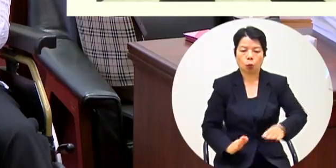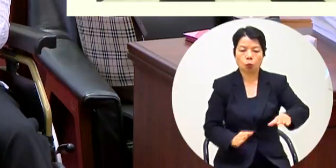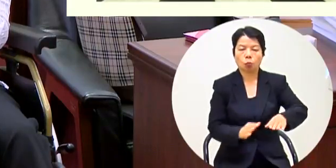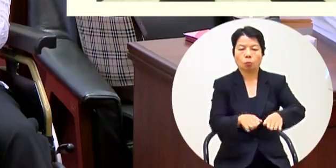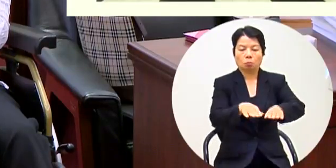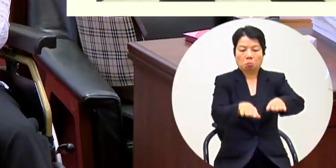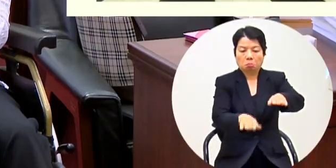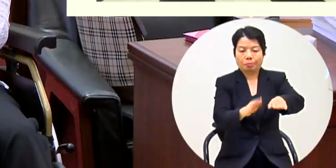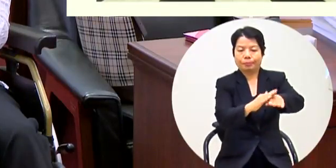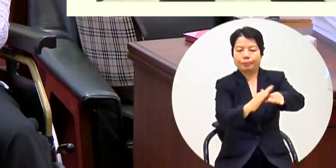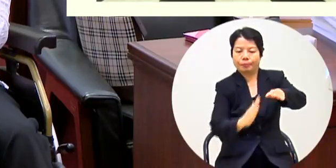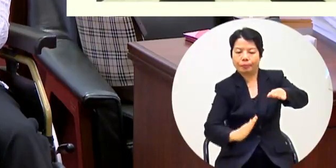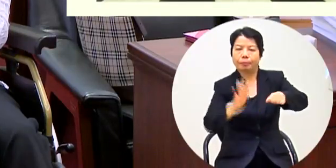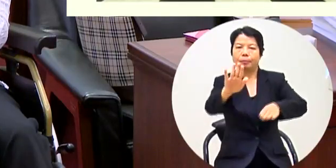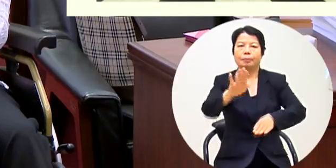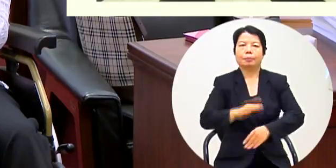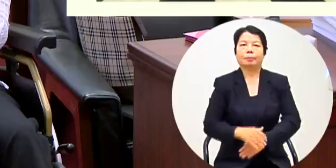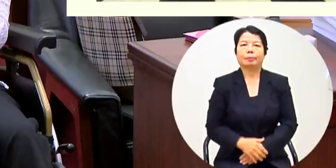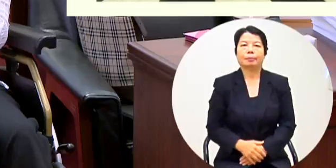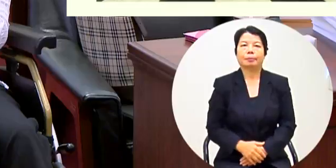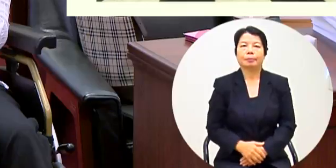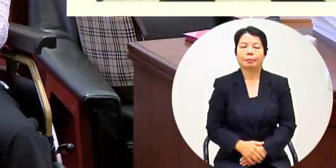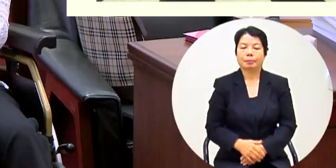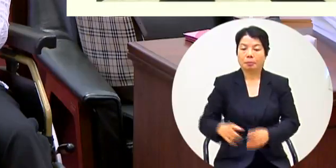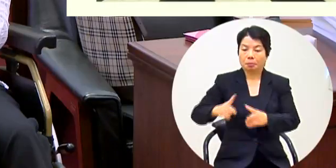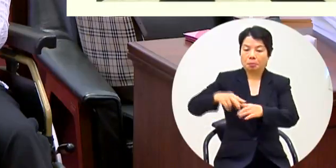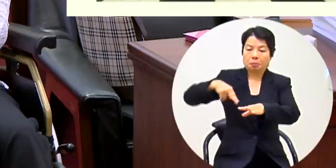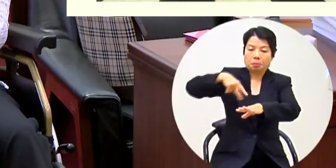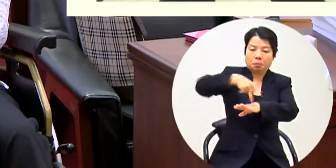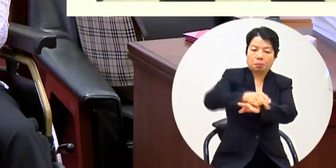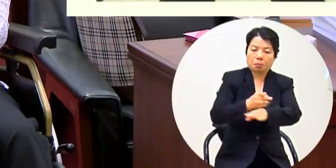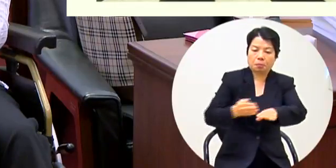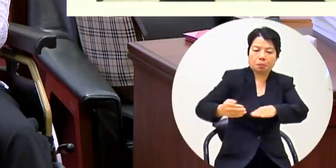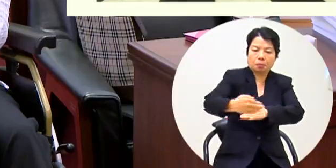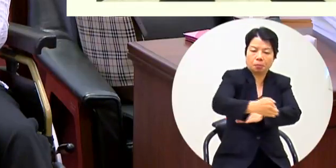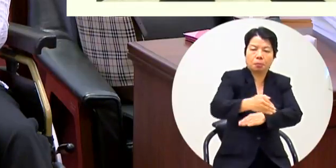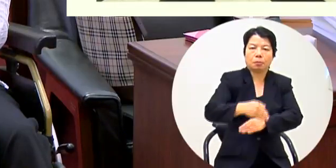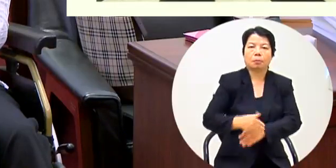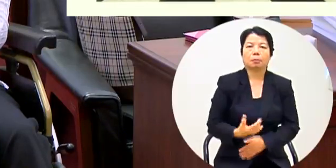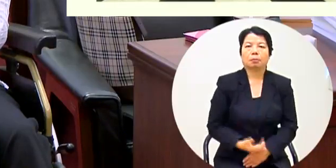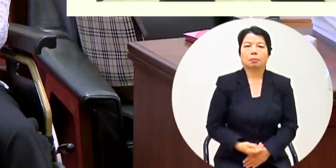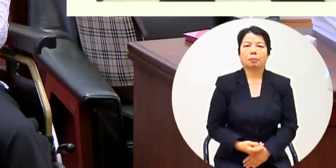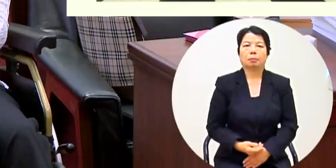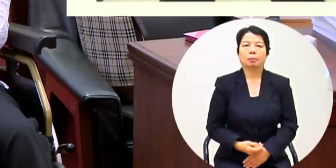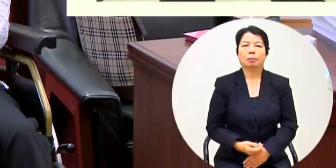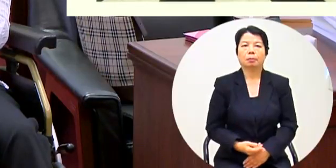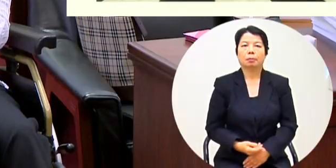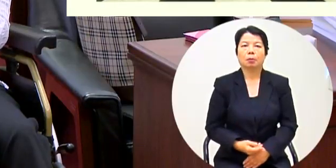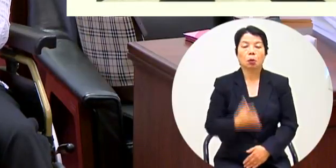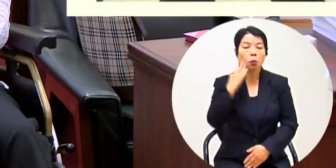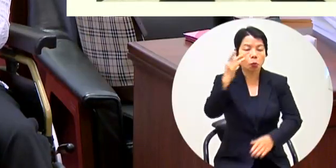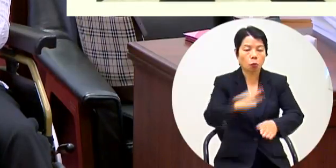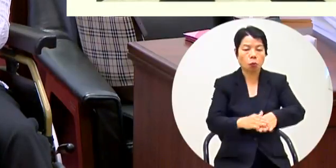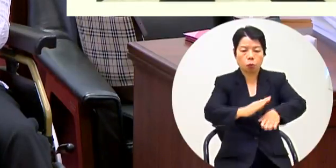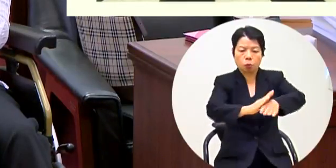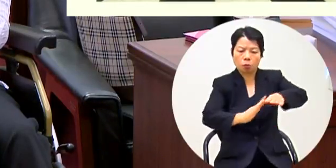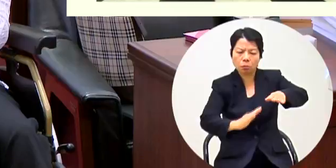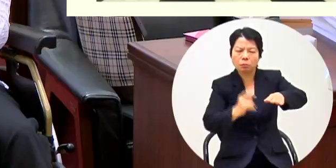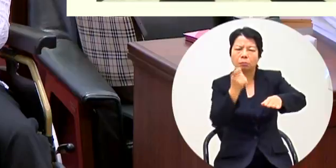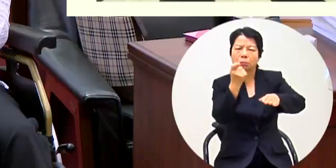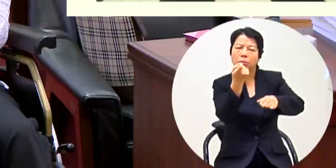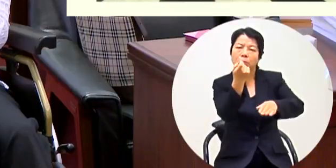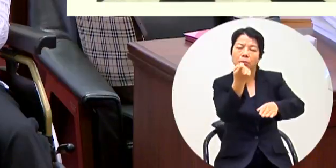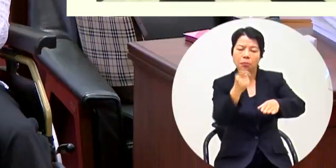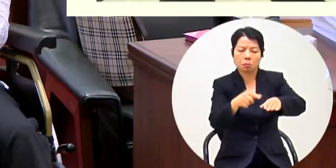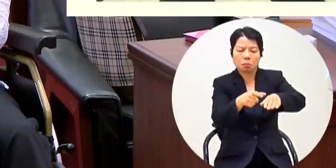人行道转角垂直边缘几乎都是，那你有斜坡的地方都是一小块而已。所以我们如果今天一